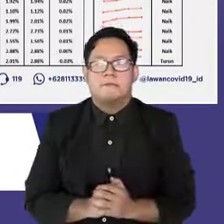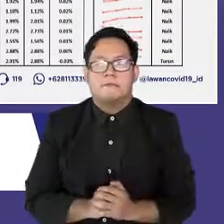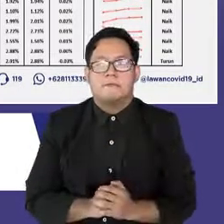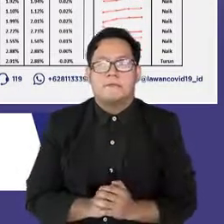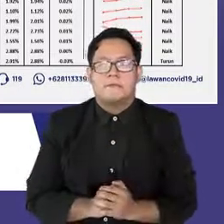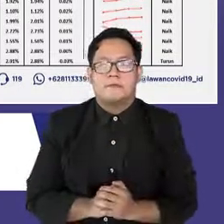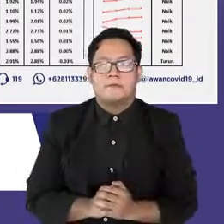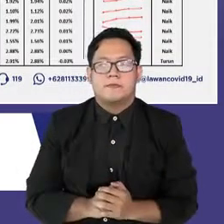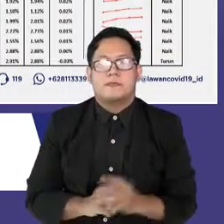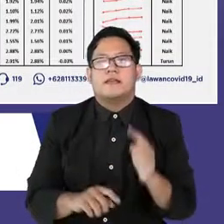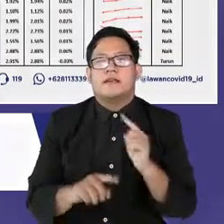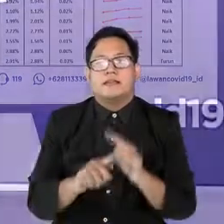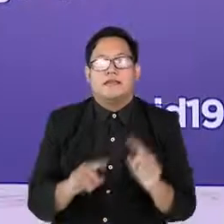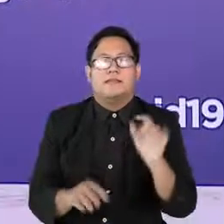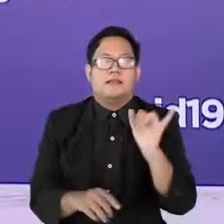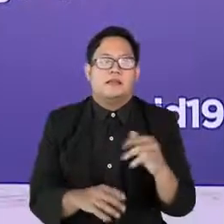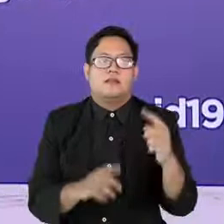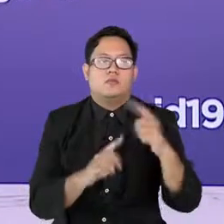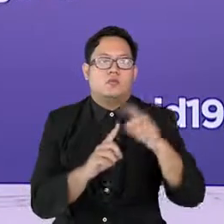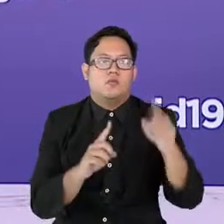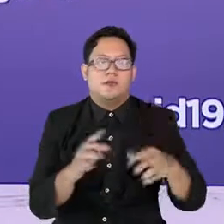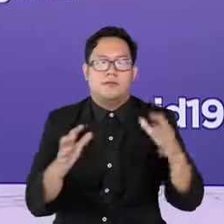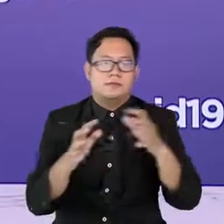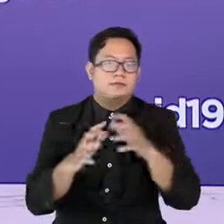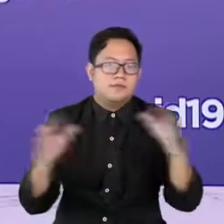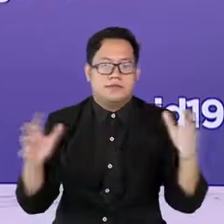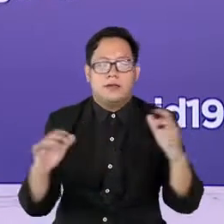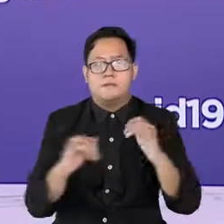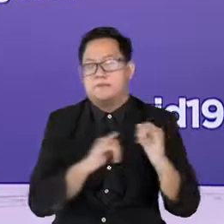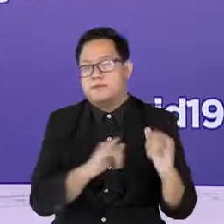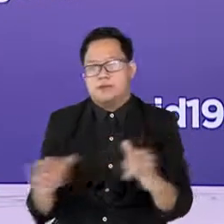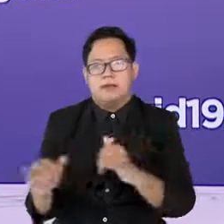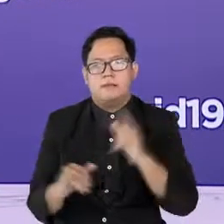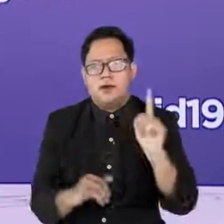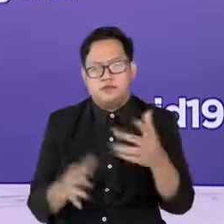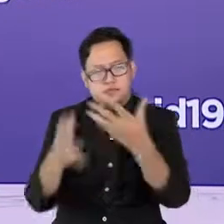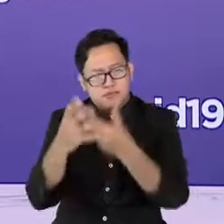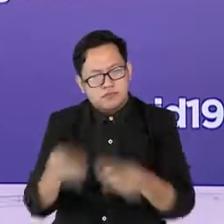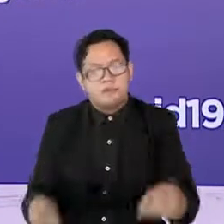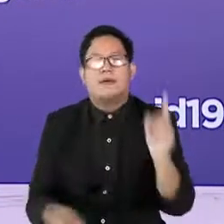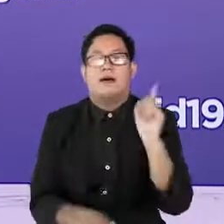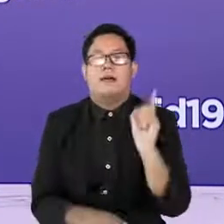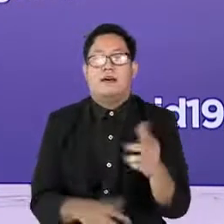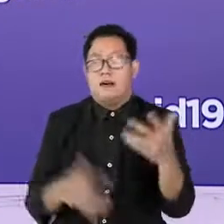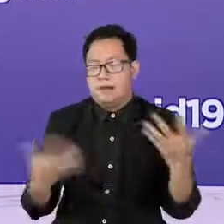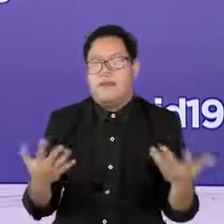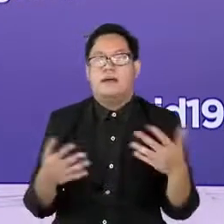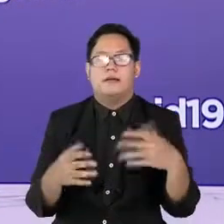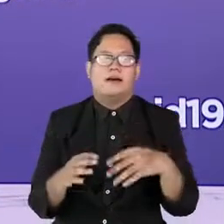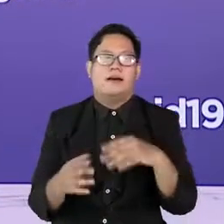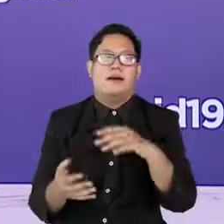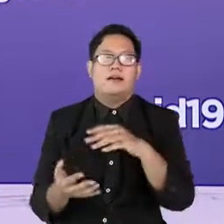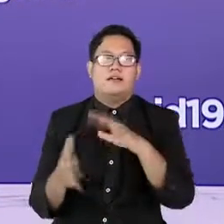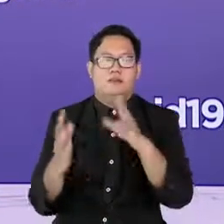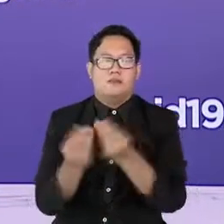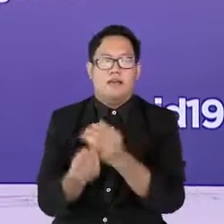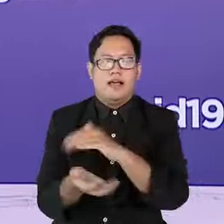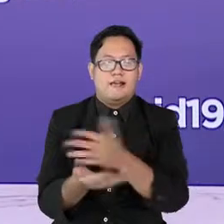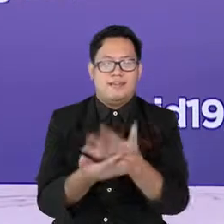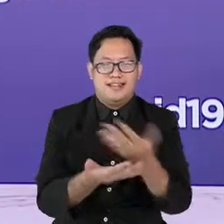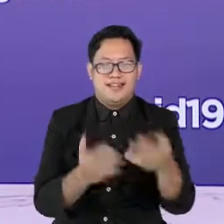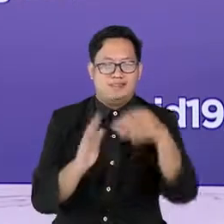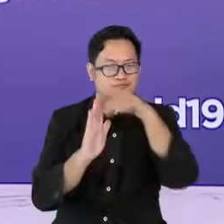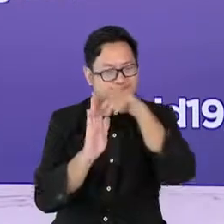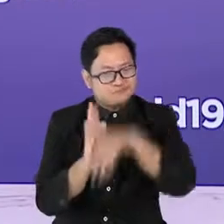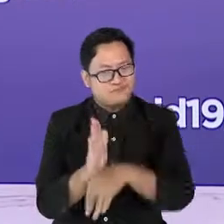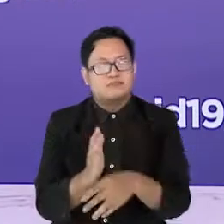masih ada tugas besar kita bersama yang perlu segera kita tuntaskan yaitu tingginya angka kematian bahkan kenaikan